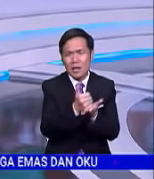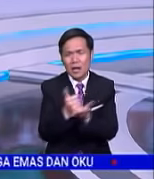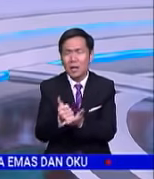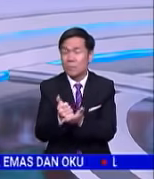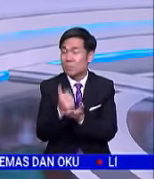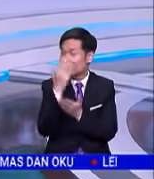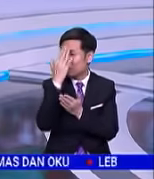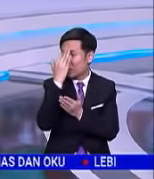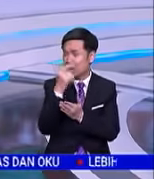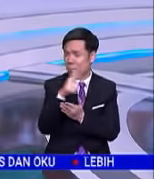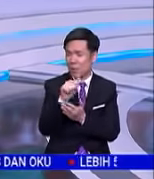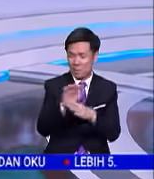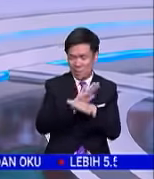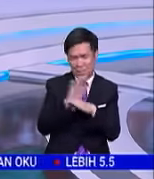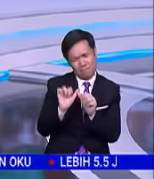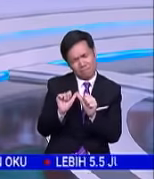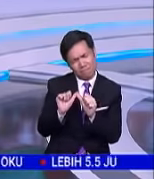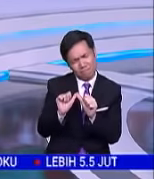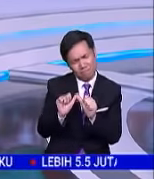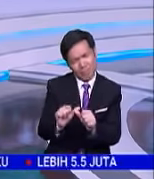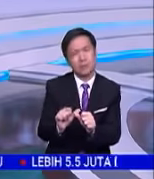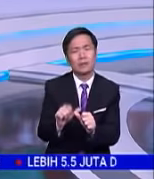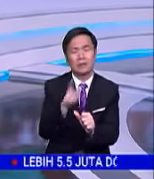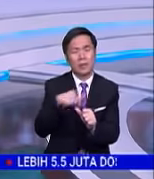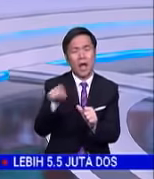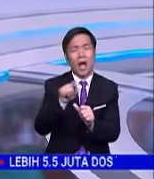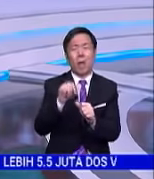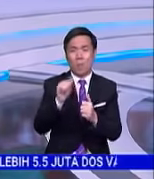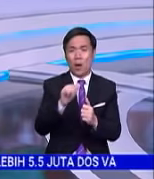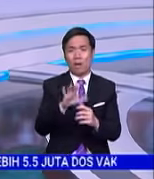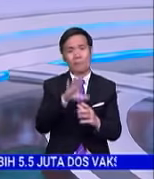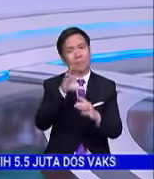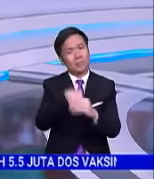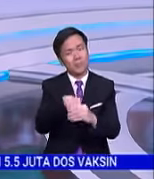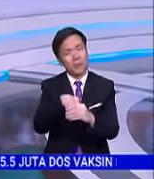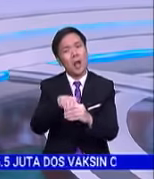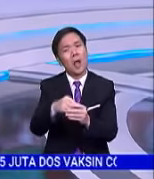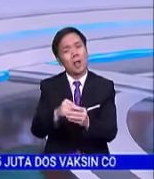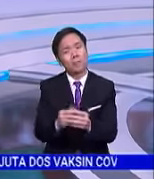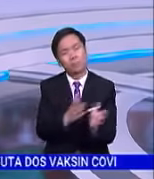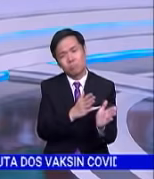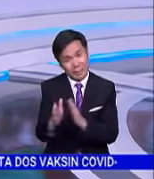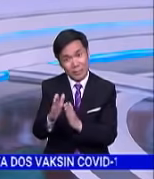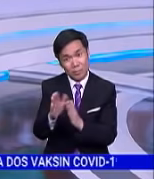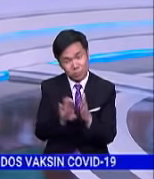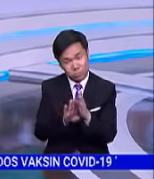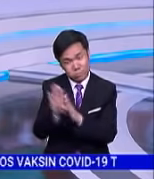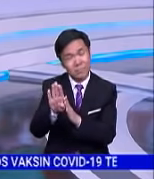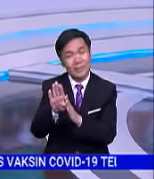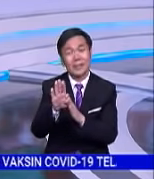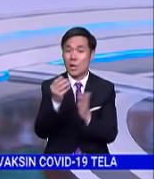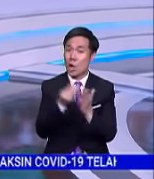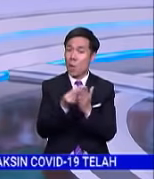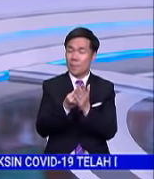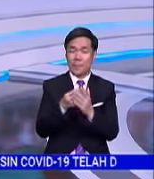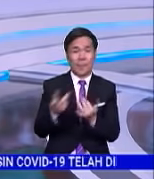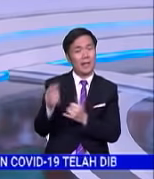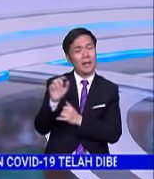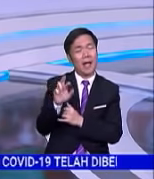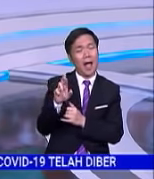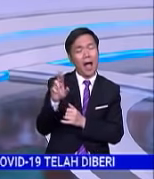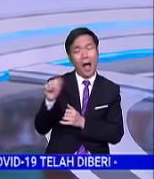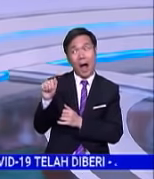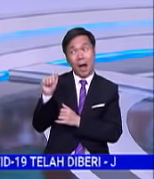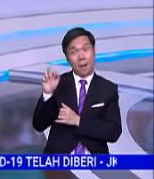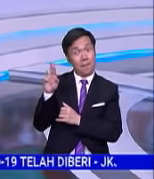supaya mereka dapat bertahan seterusnya melengkapkan usaha pelan pemulihan negara. Menurut Presiden Gerakan Ekonomi Malaysia, Armin